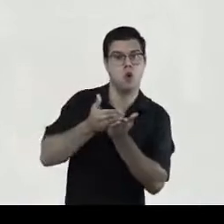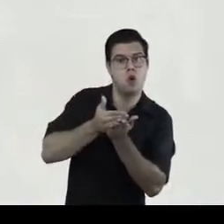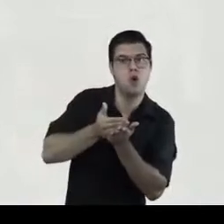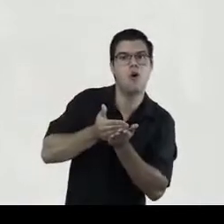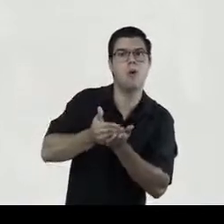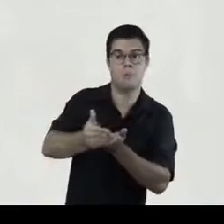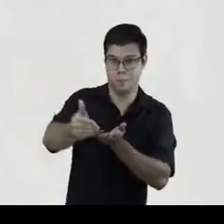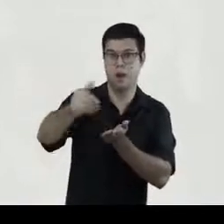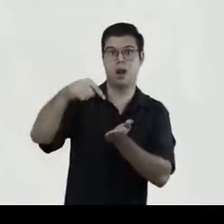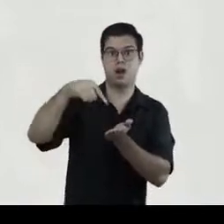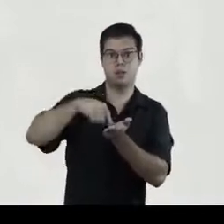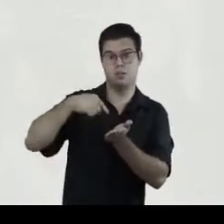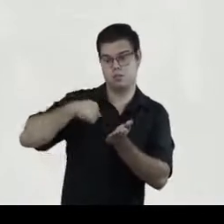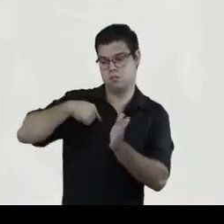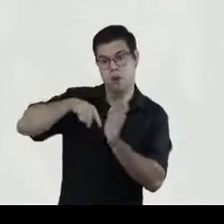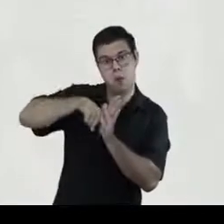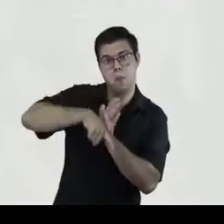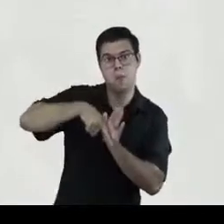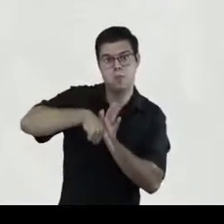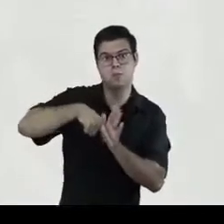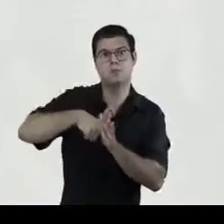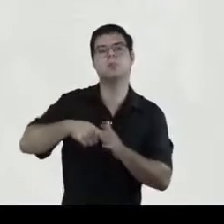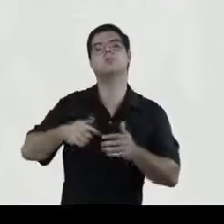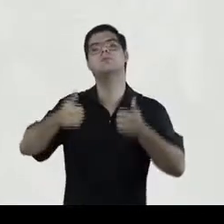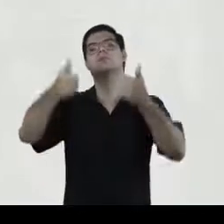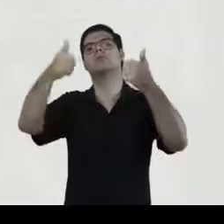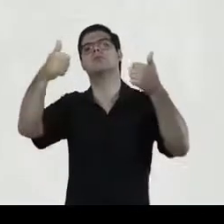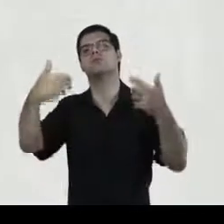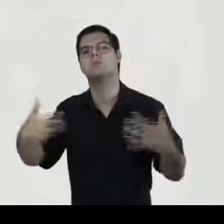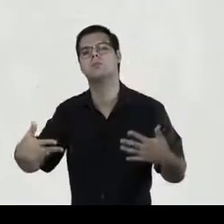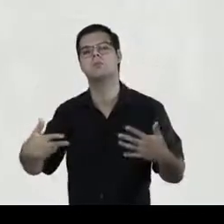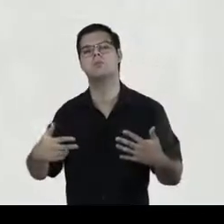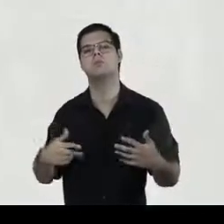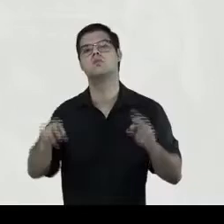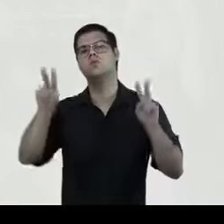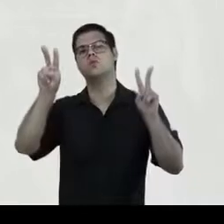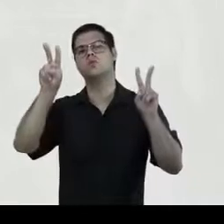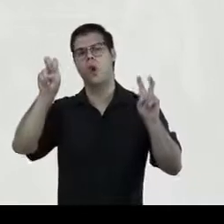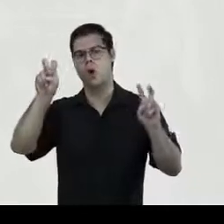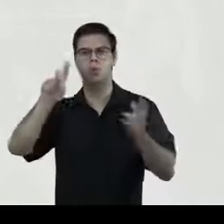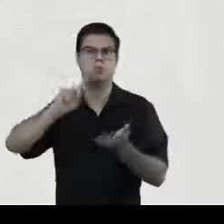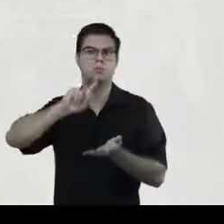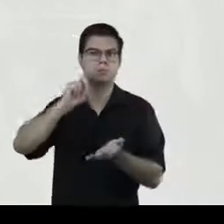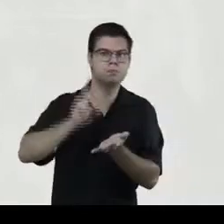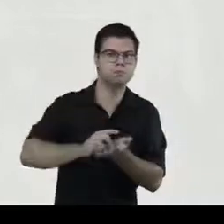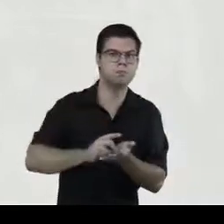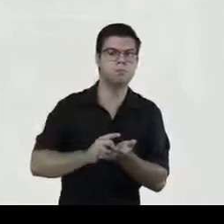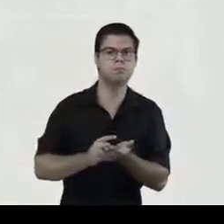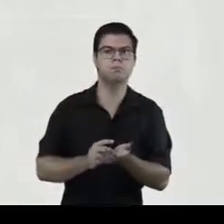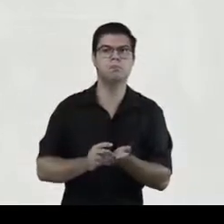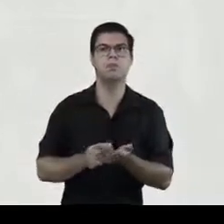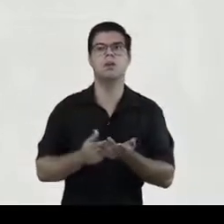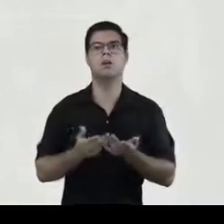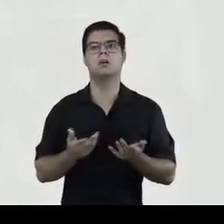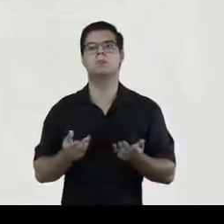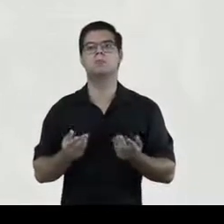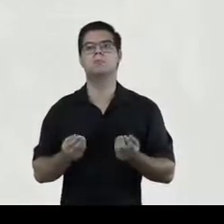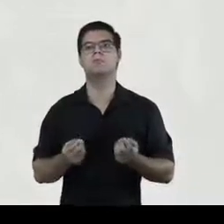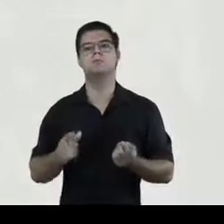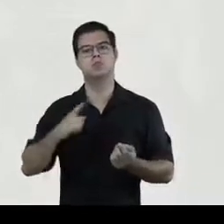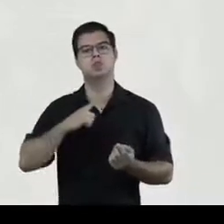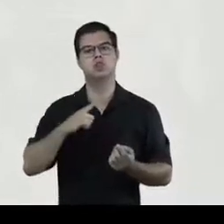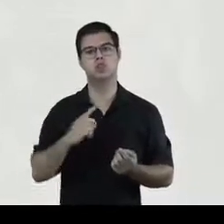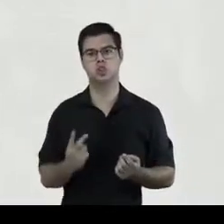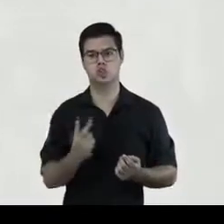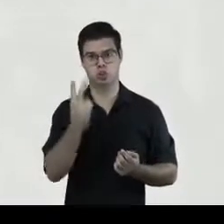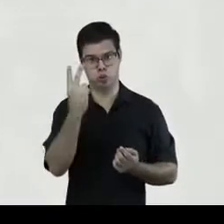Elle nous explique qu'il y a deux états, que l'exemplaire de Lyon